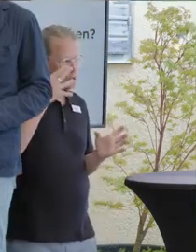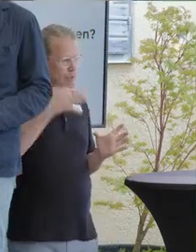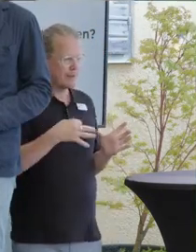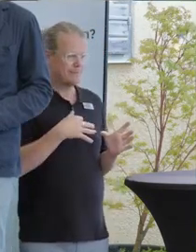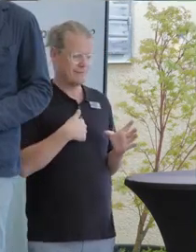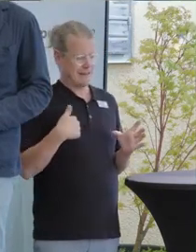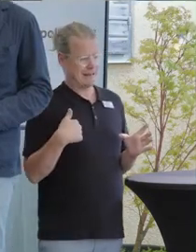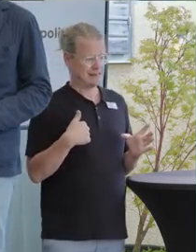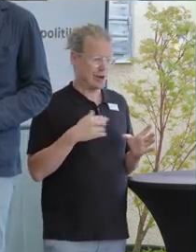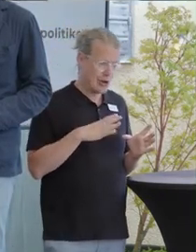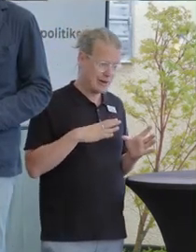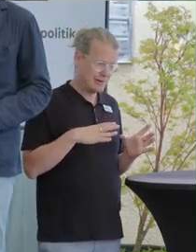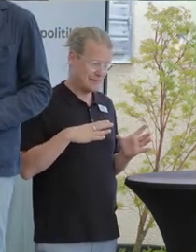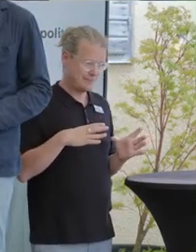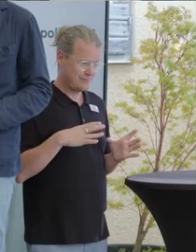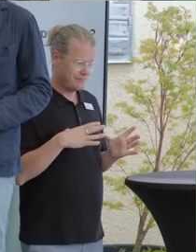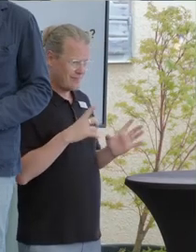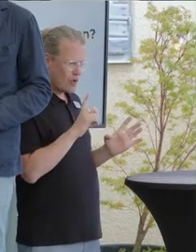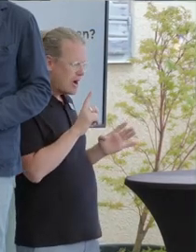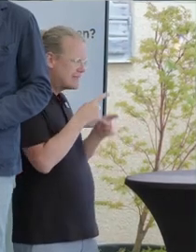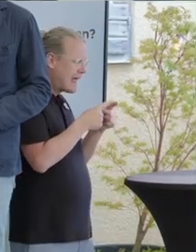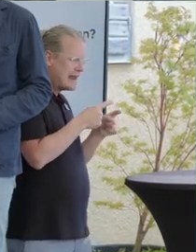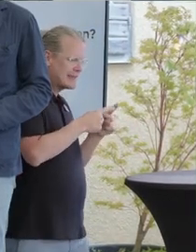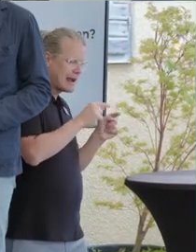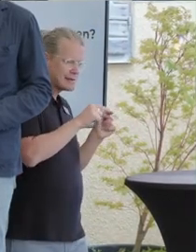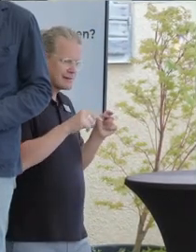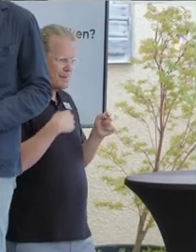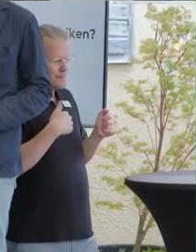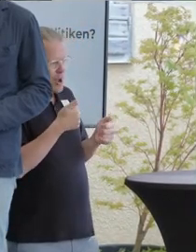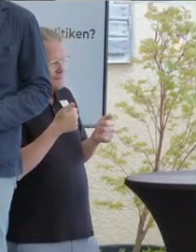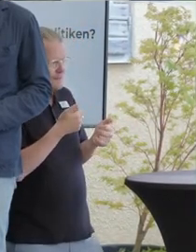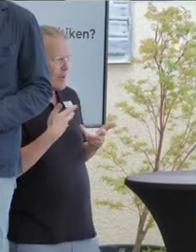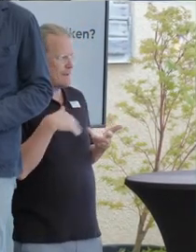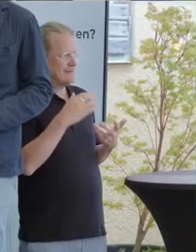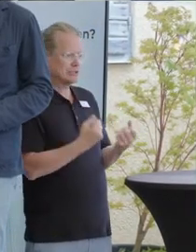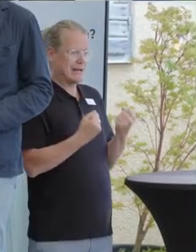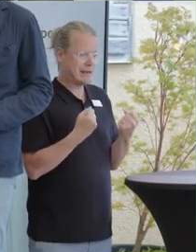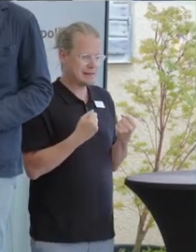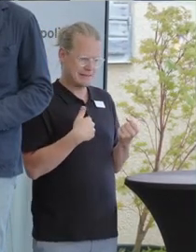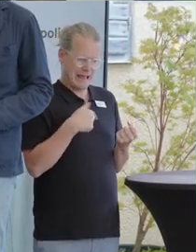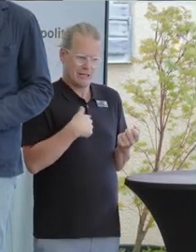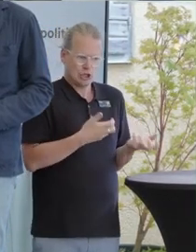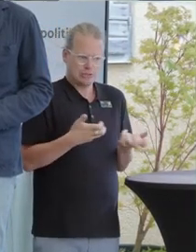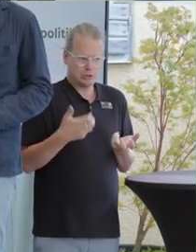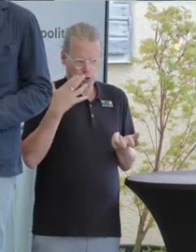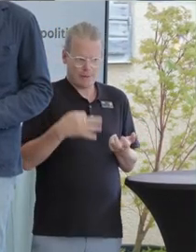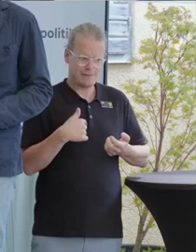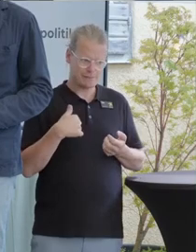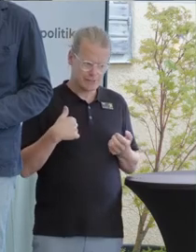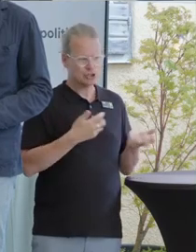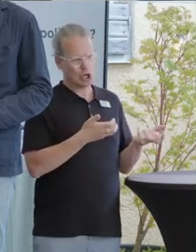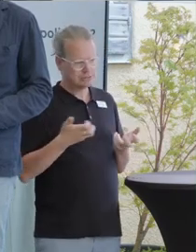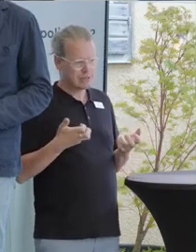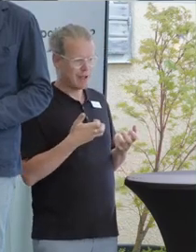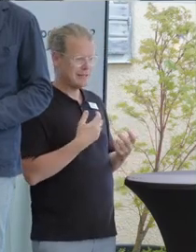vad någonstans, vad i detaljerna är det vi behöver förstärka. Jag tror det saknas helt enkelt. Vi saknar det här goda samtalet. Det är, och att